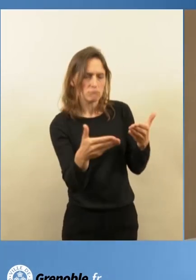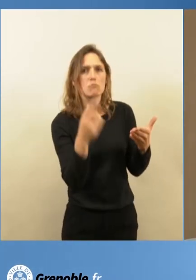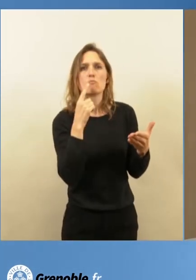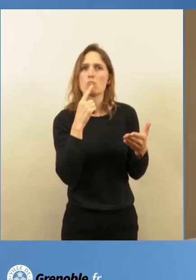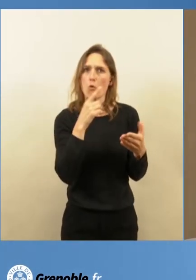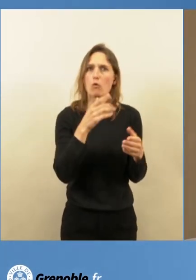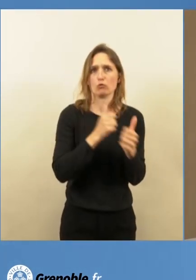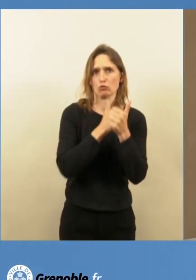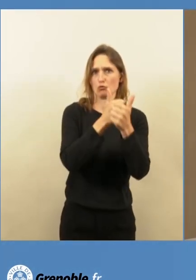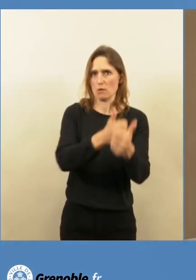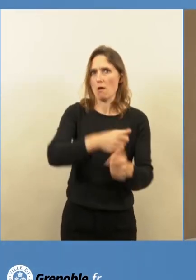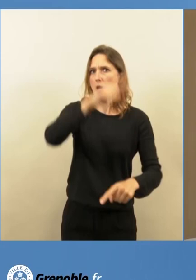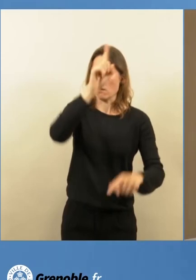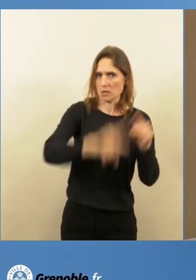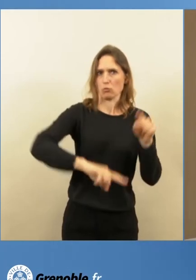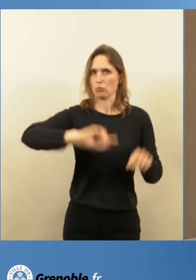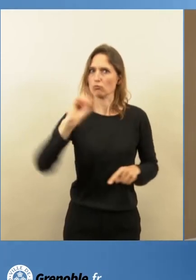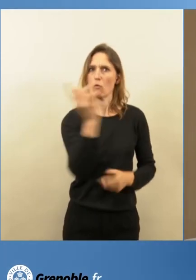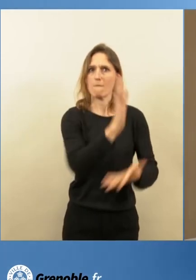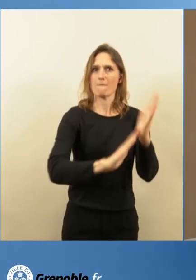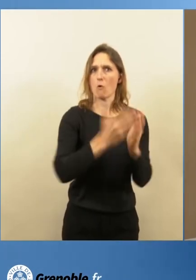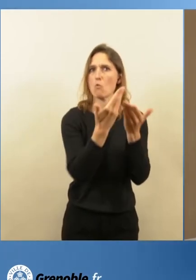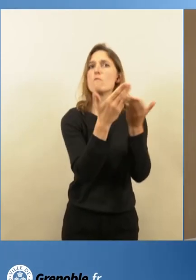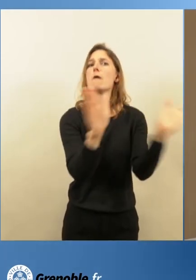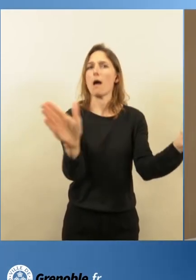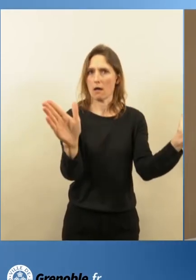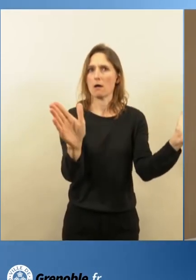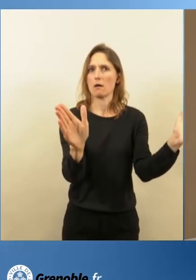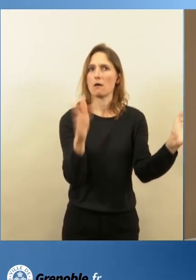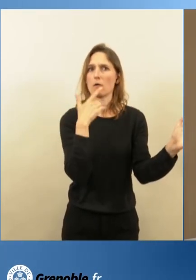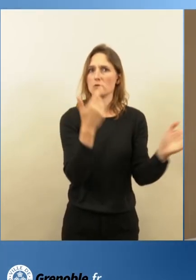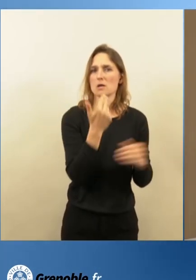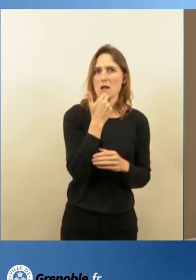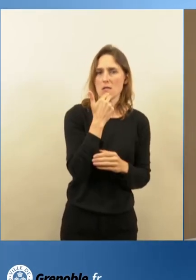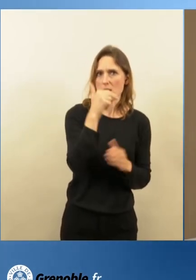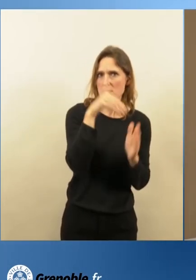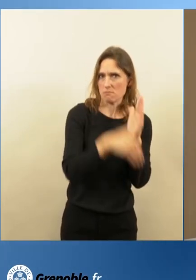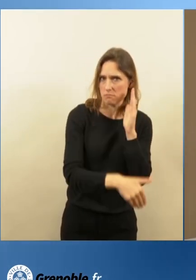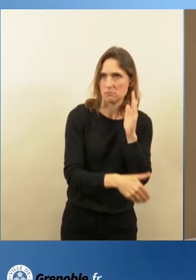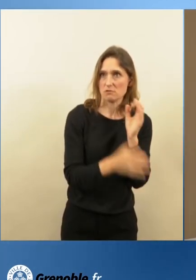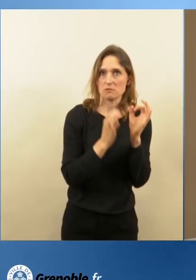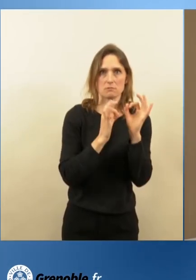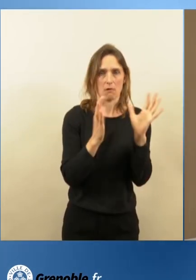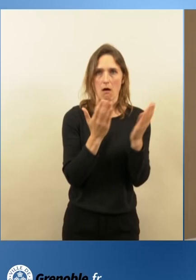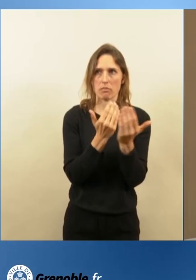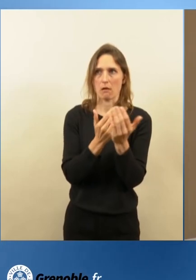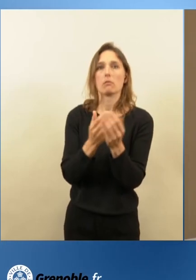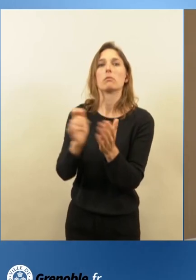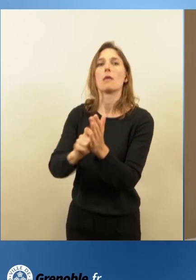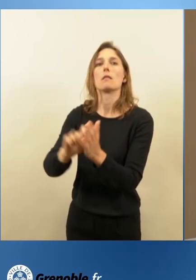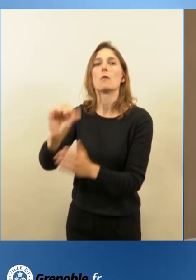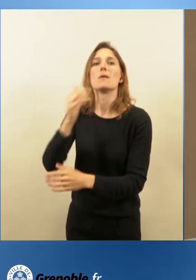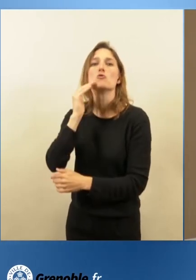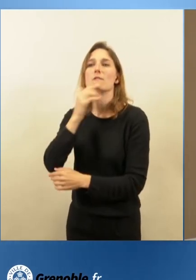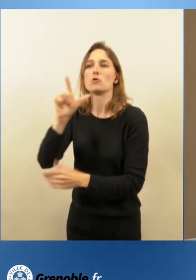l'interdiction totale de tous les foyers ouverts et non performants sont attendre la date du 1er janvier donc 2026